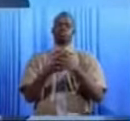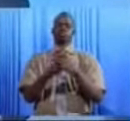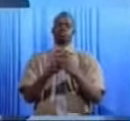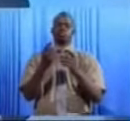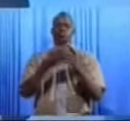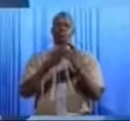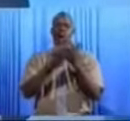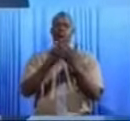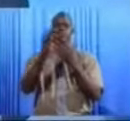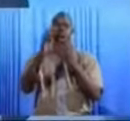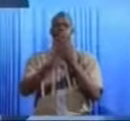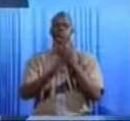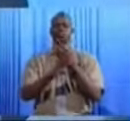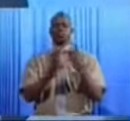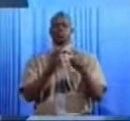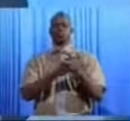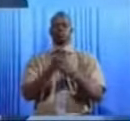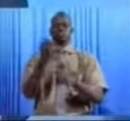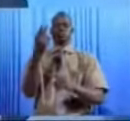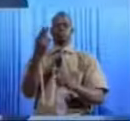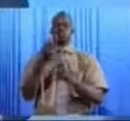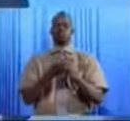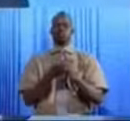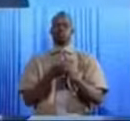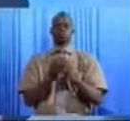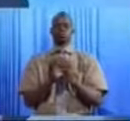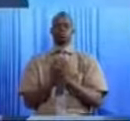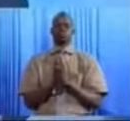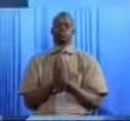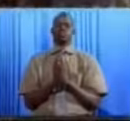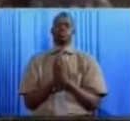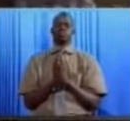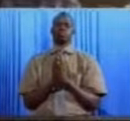masse du 12 - sébastien longo